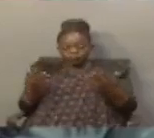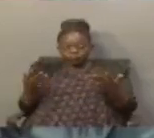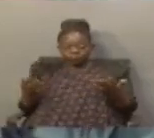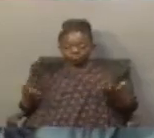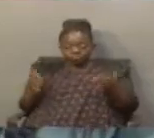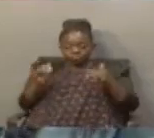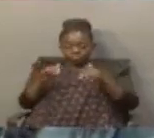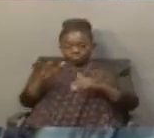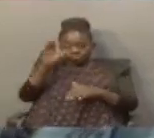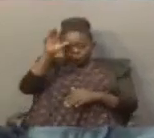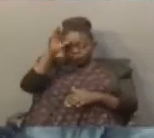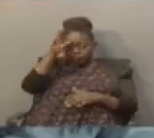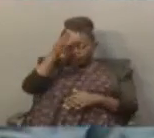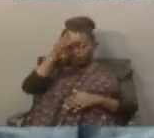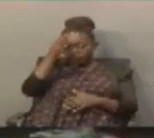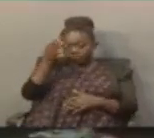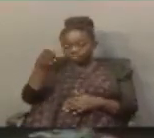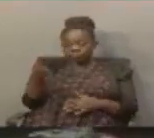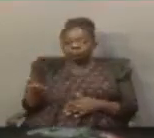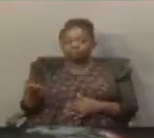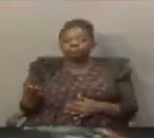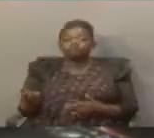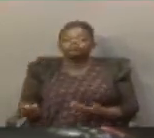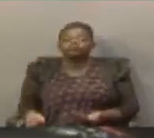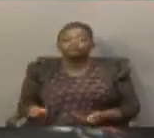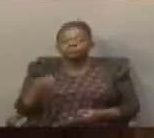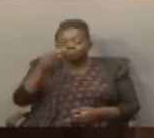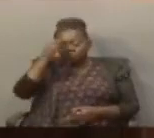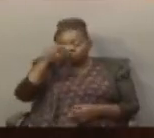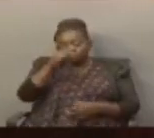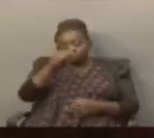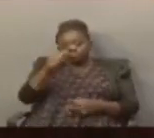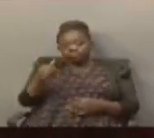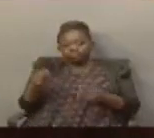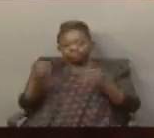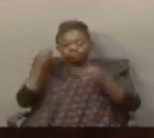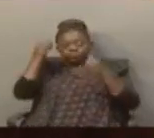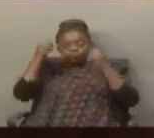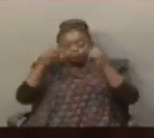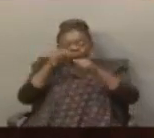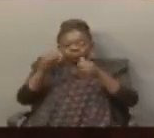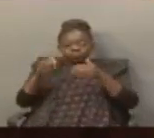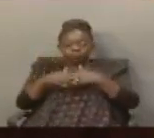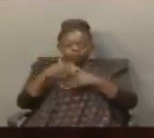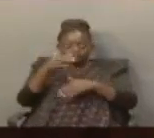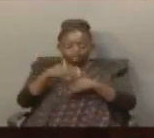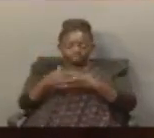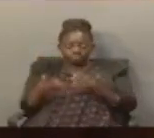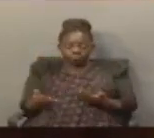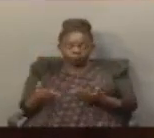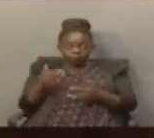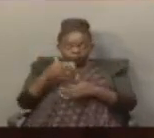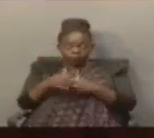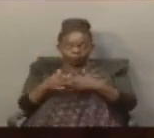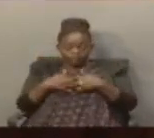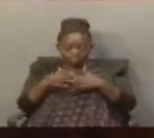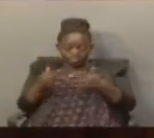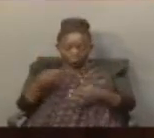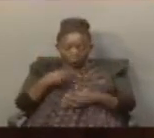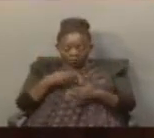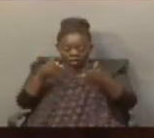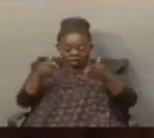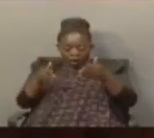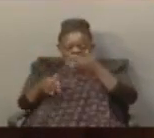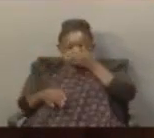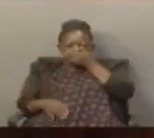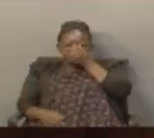state. Abaka balala bakubaganya empawa guliwawo kw'ensalo. Boda bagiguddewo n'abaddeyo ne tugigulawo